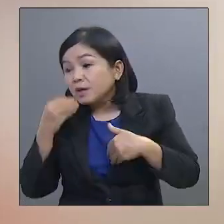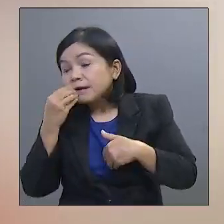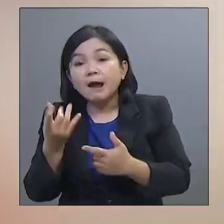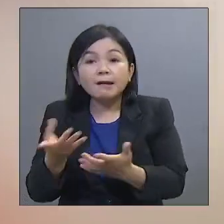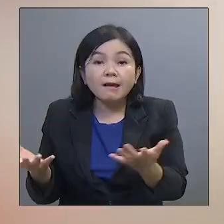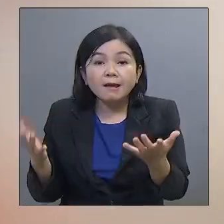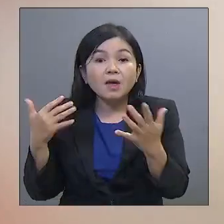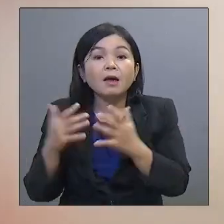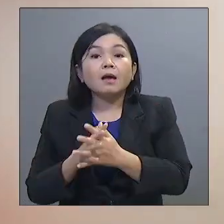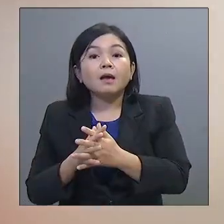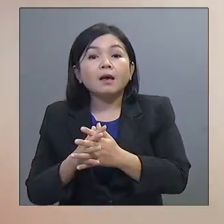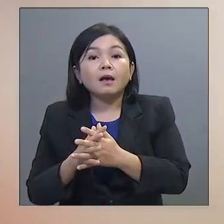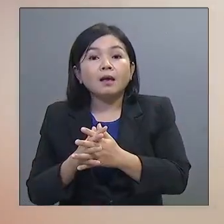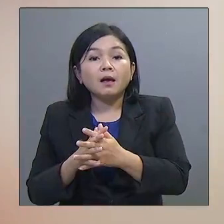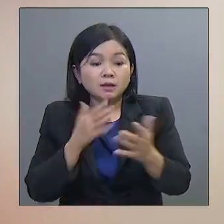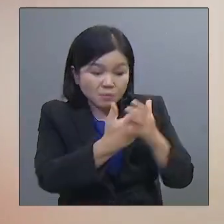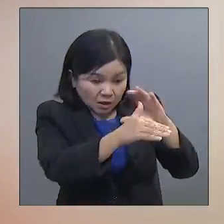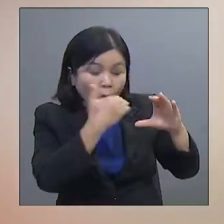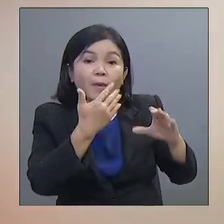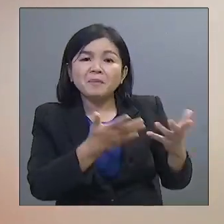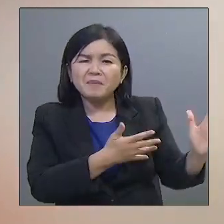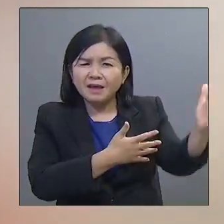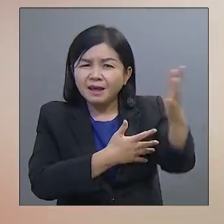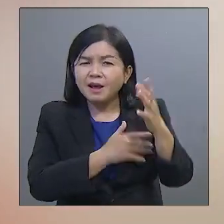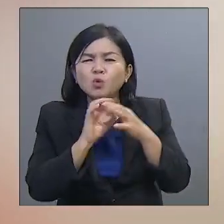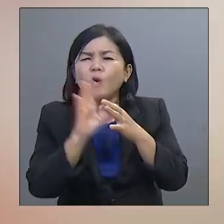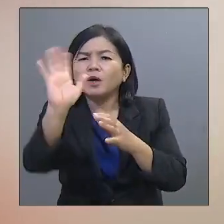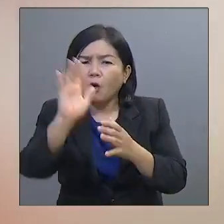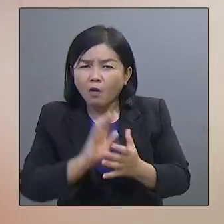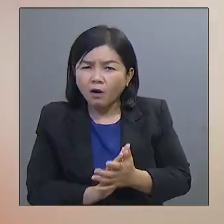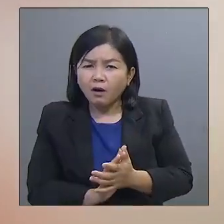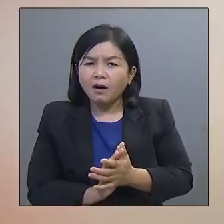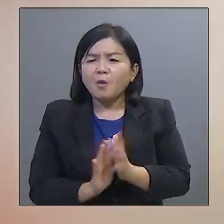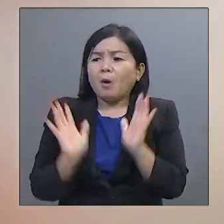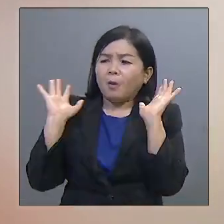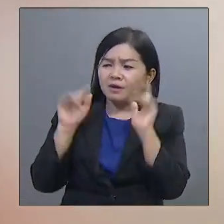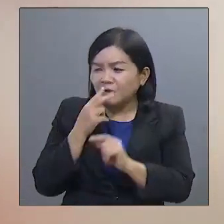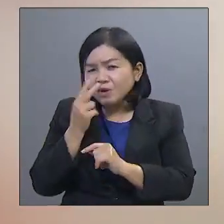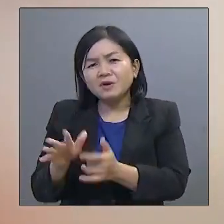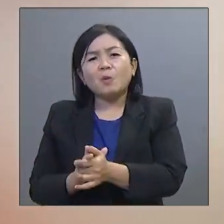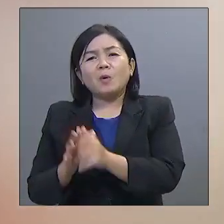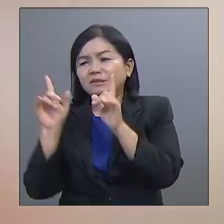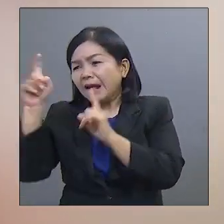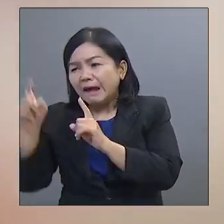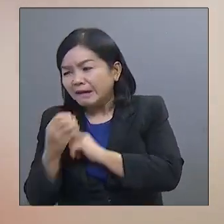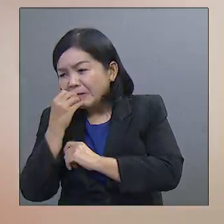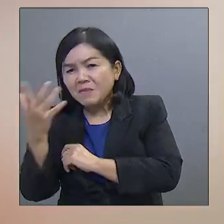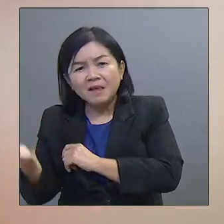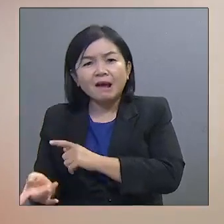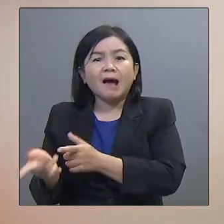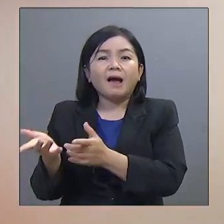จะเคยโอนเงินให้นักมวยผมหรือเปล่าก็ไม่เคยโอนแล้วไม่ต้องเป็นห่วงไม่ต้องมาแบบอุ๊ยตายแล้วนักมวยตายแน่เลยนักมวย